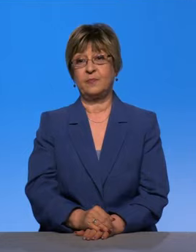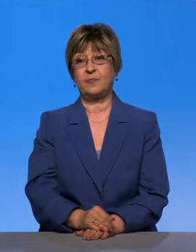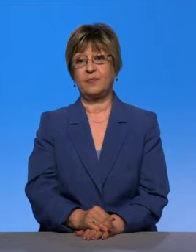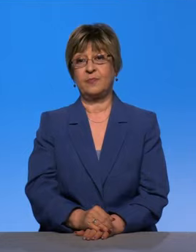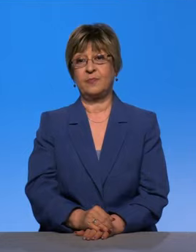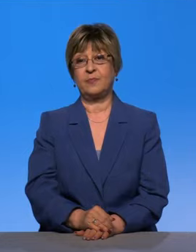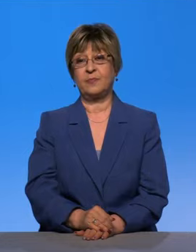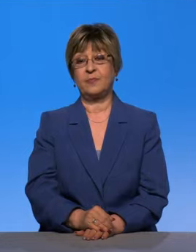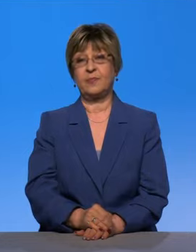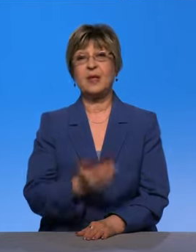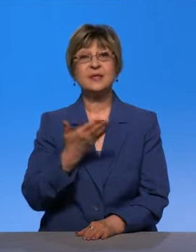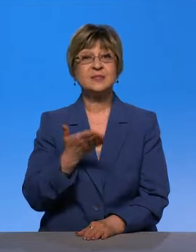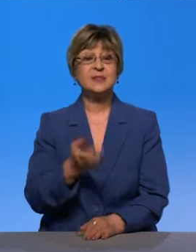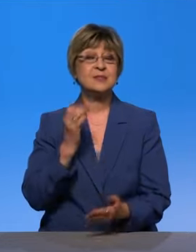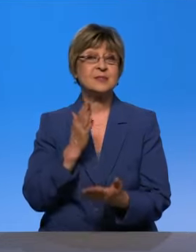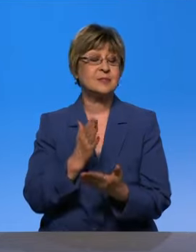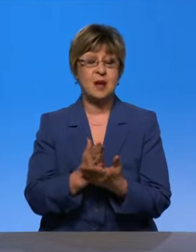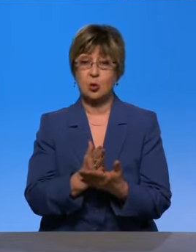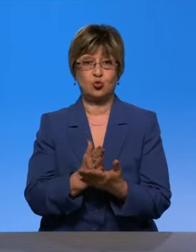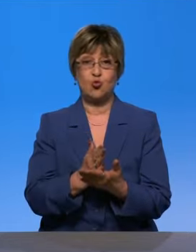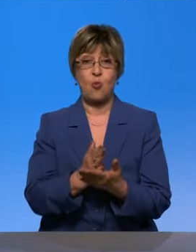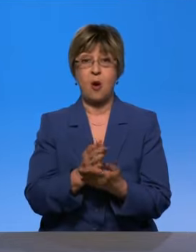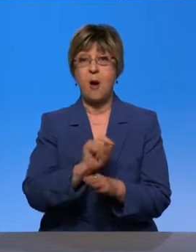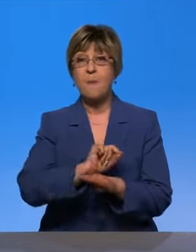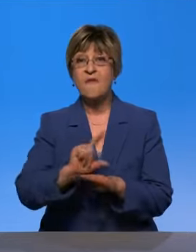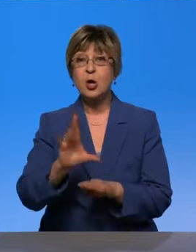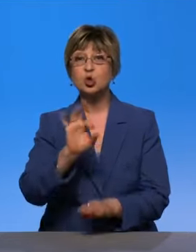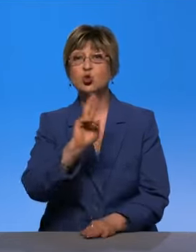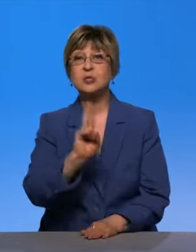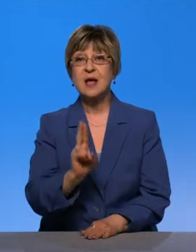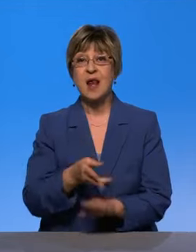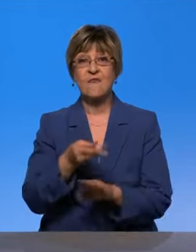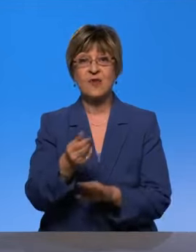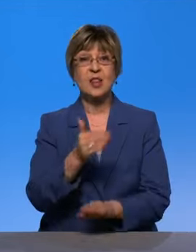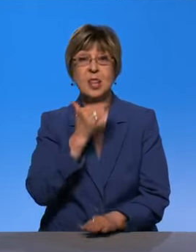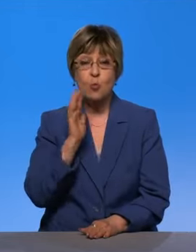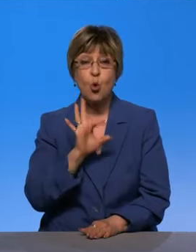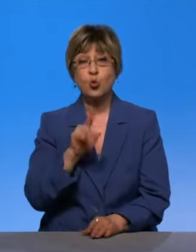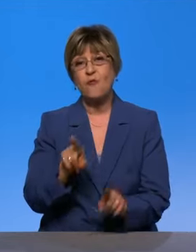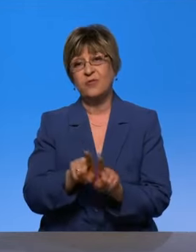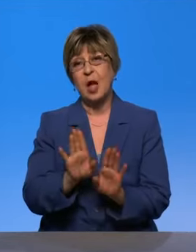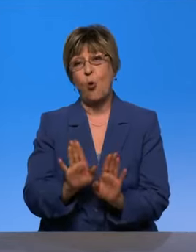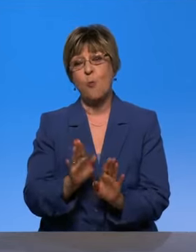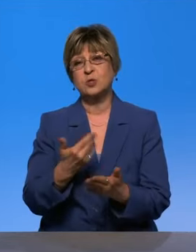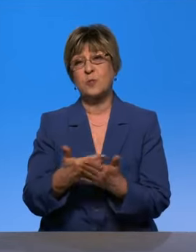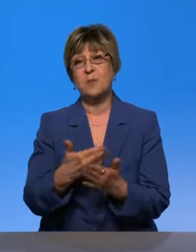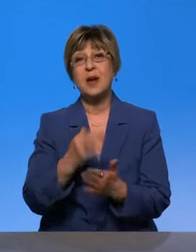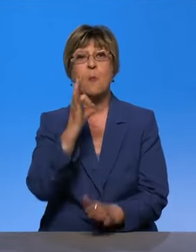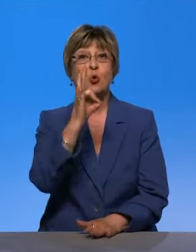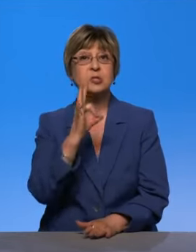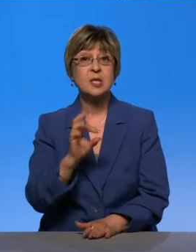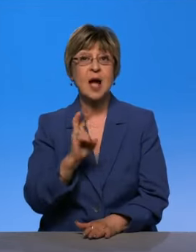же сразу повысится социальные выплаты. Немного, но в такой же примерно процентах, как